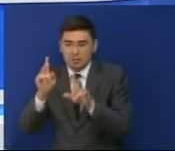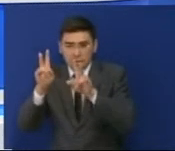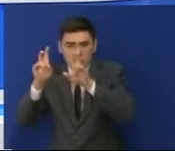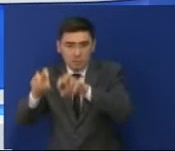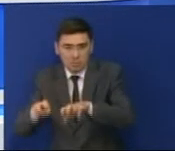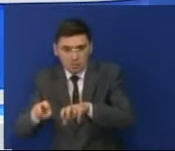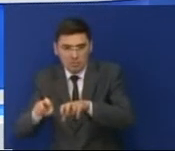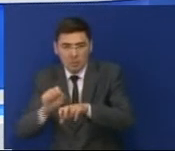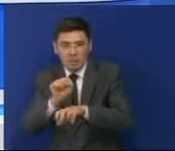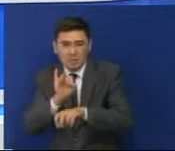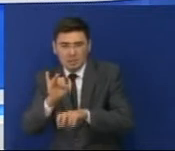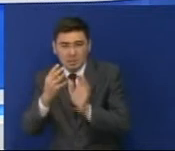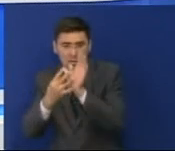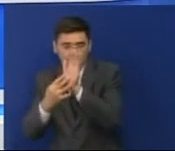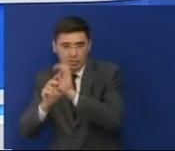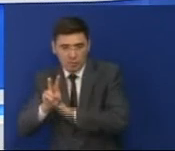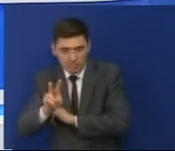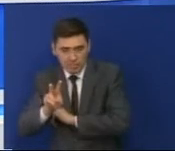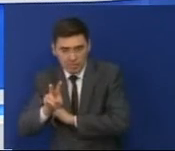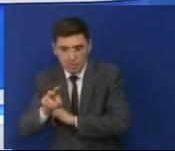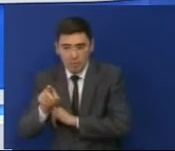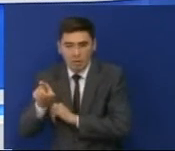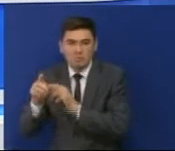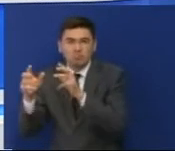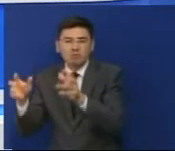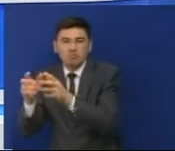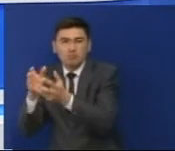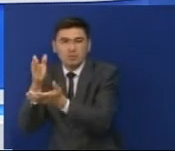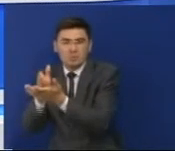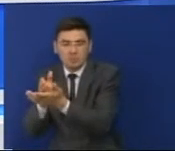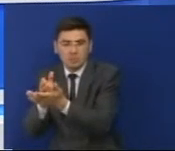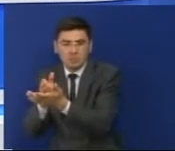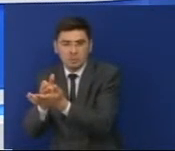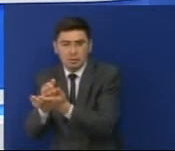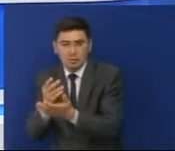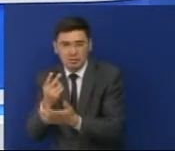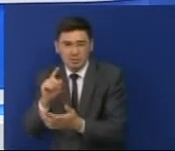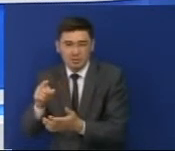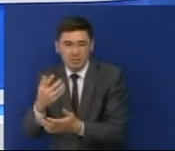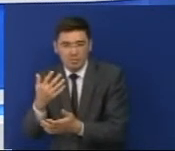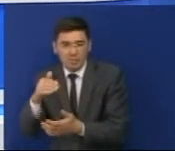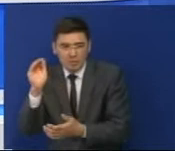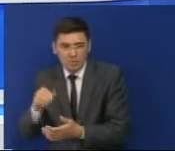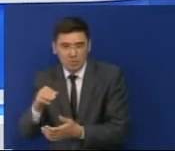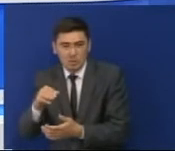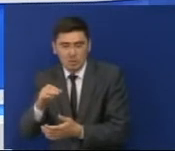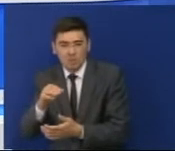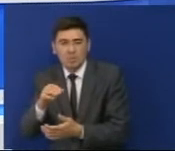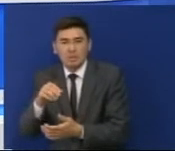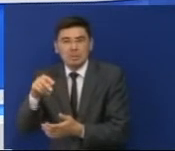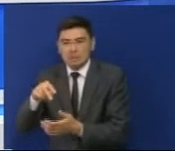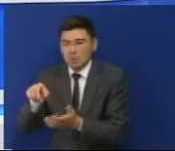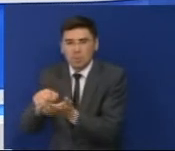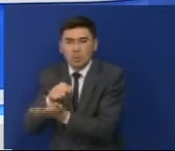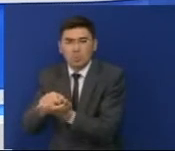барысында АИ-92 маркалы бензинді сақтау фактісі белгілі болды. 2,5 мың литр жанармайға ешқандай